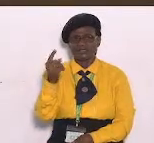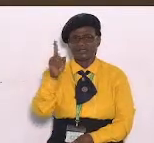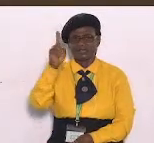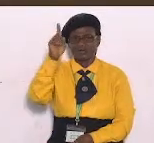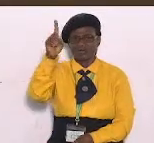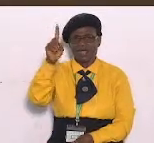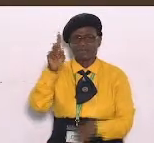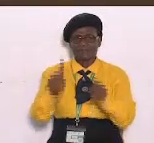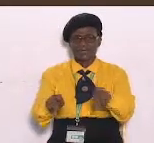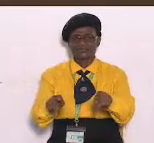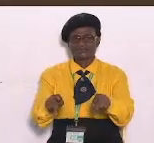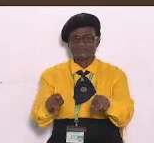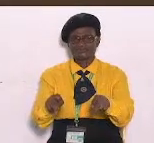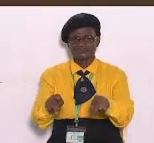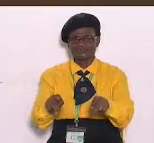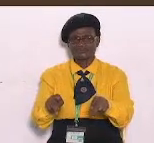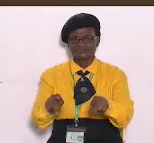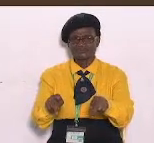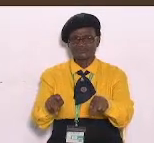Maison